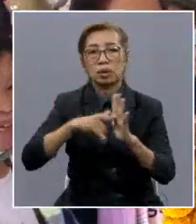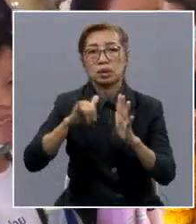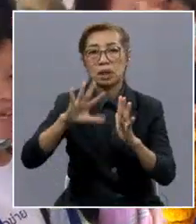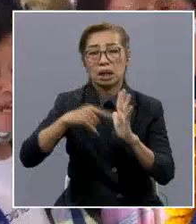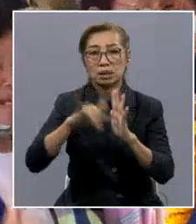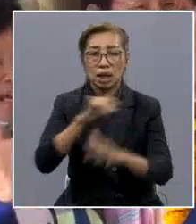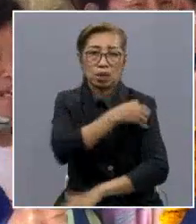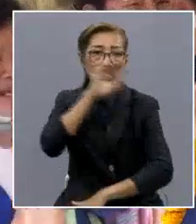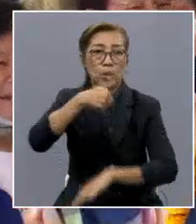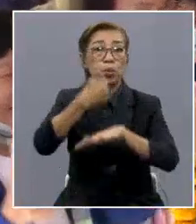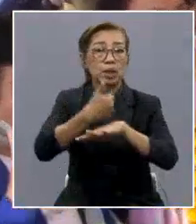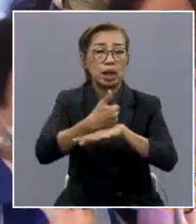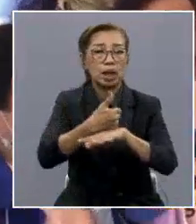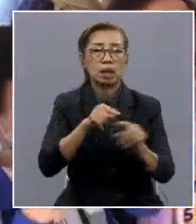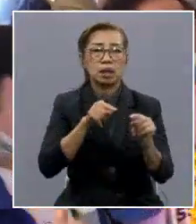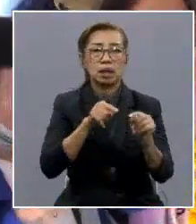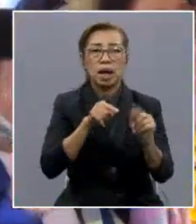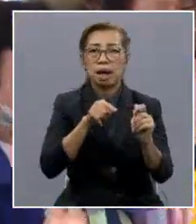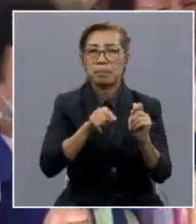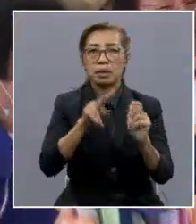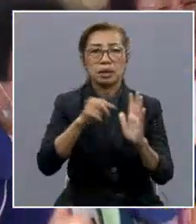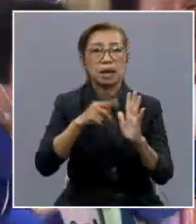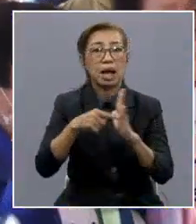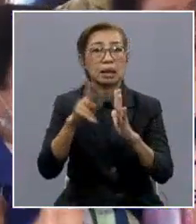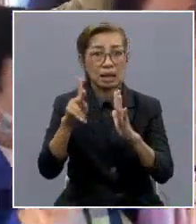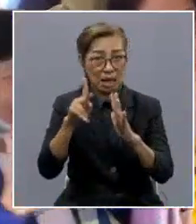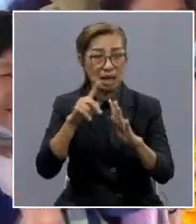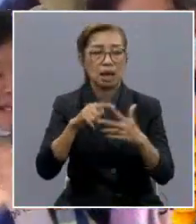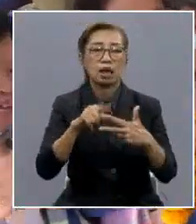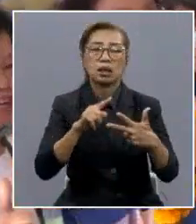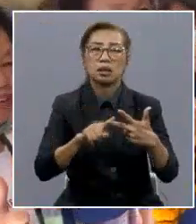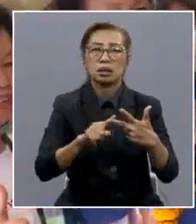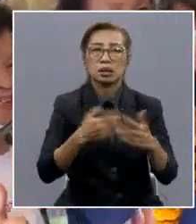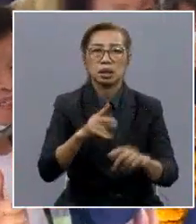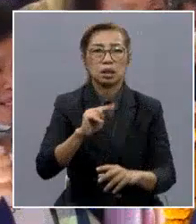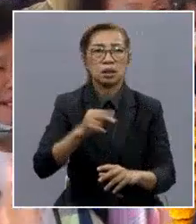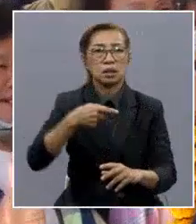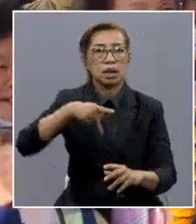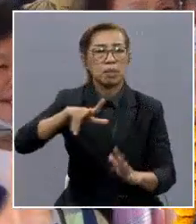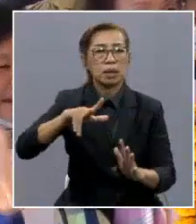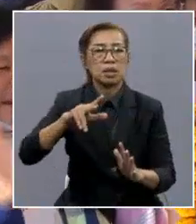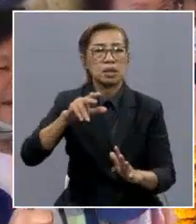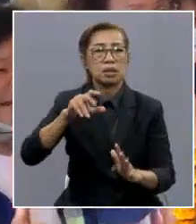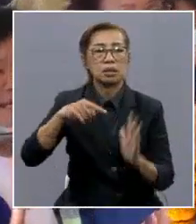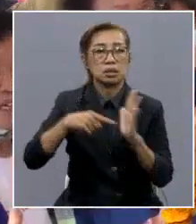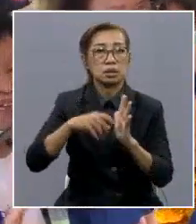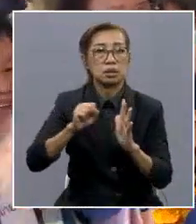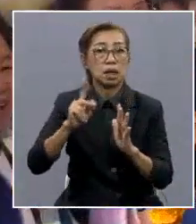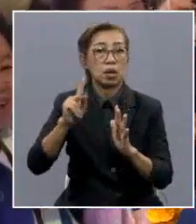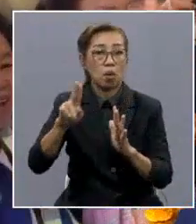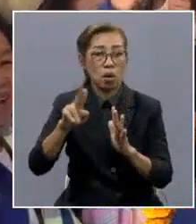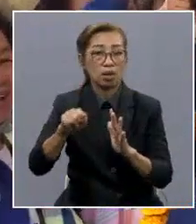มนตรีตำบลพระซองอำเภอนาแกแล้วก็คุณณหะณพศกรทรัพย์สิทธิ์นะคะเป็นน้องชายของคุณอรรถสิทธิ์ท